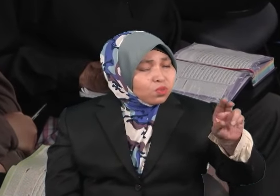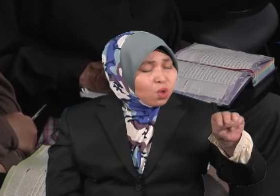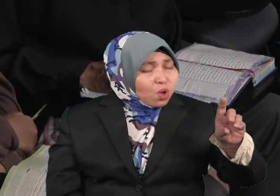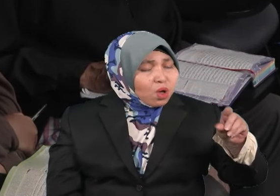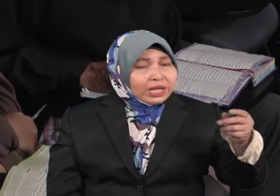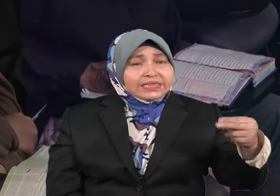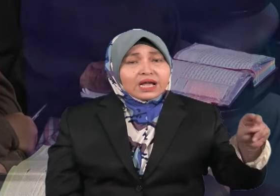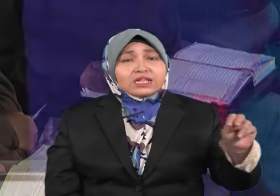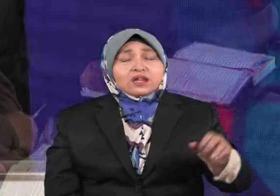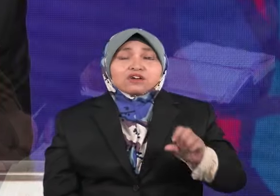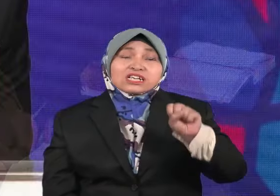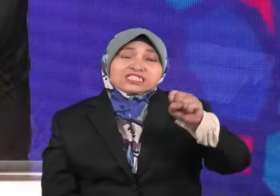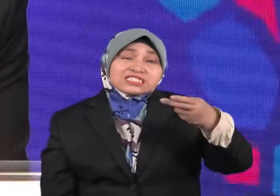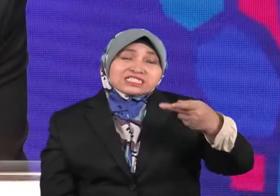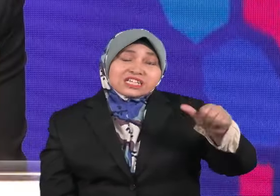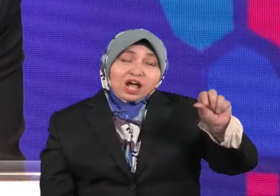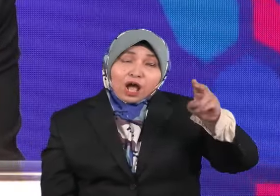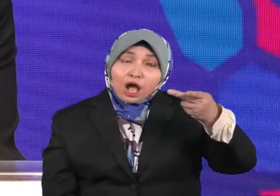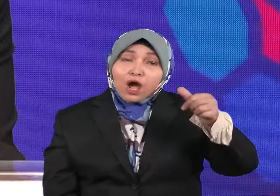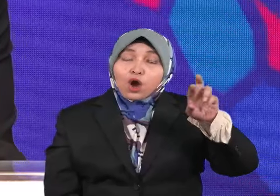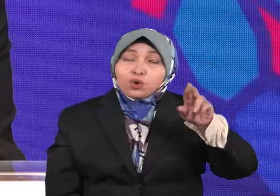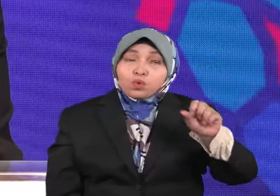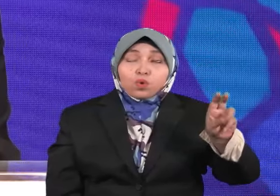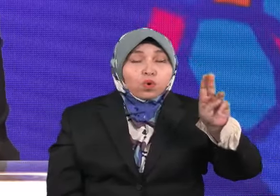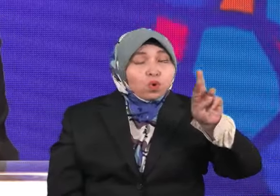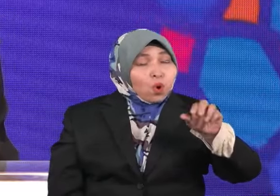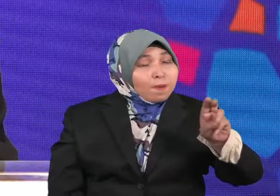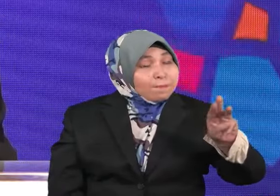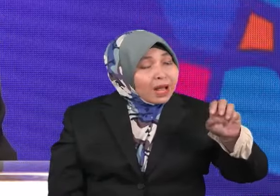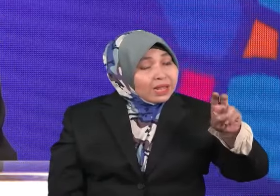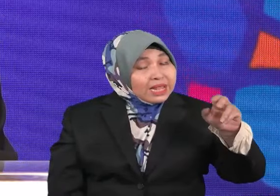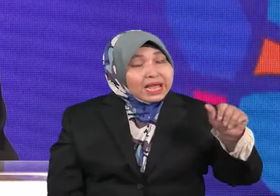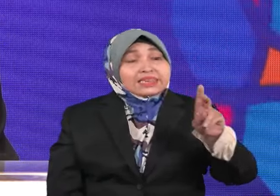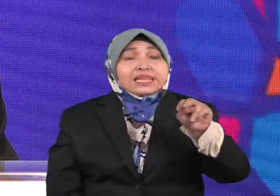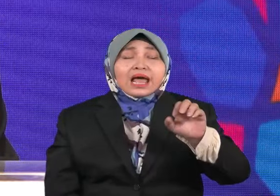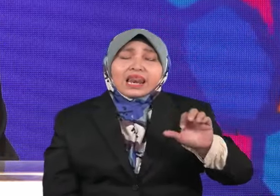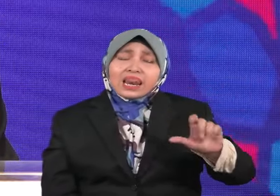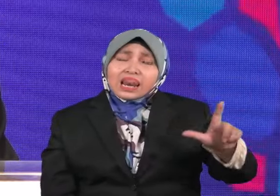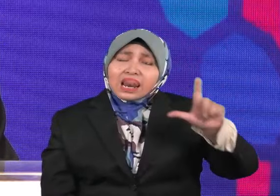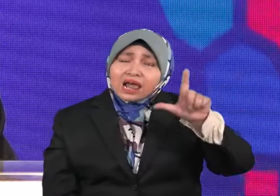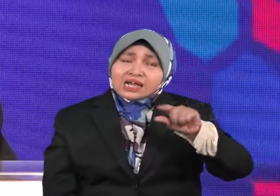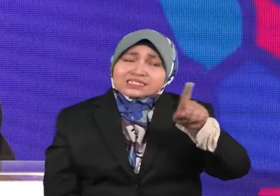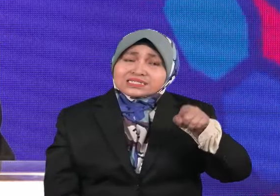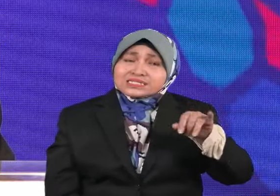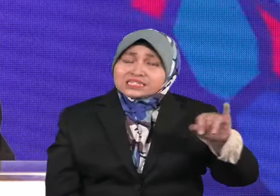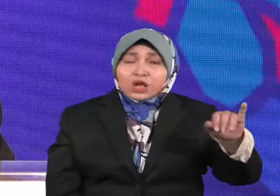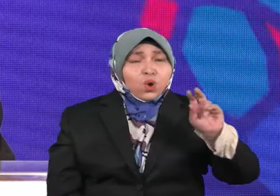Ramadan. Syahru Ramadan alladzi